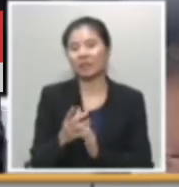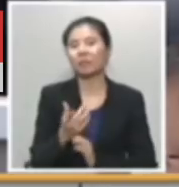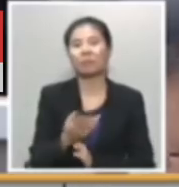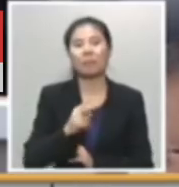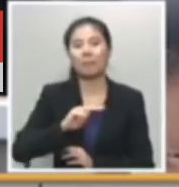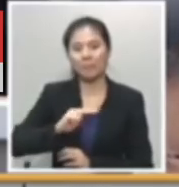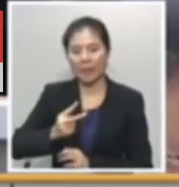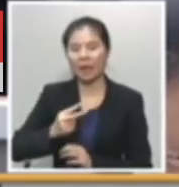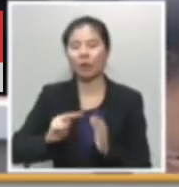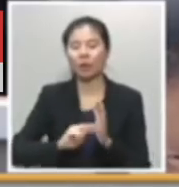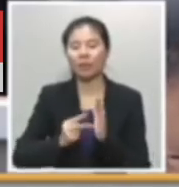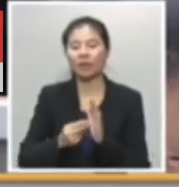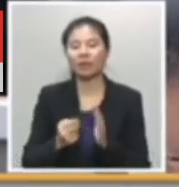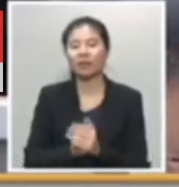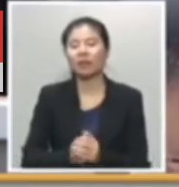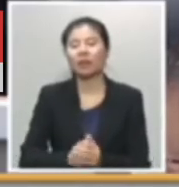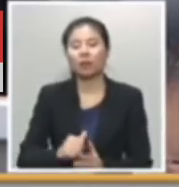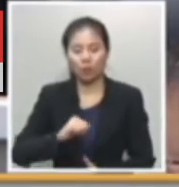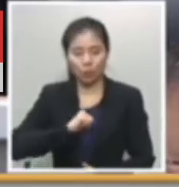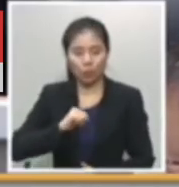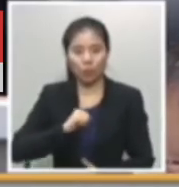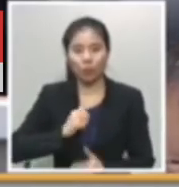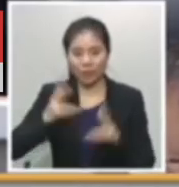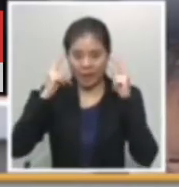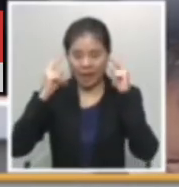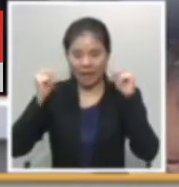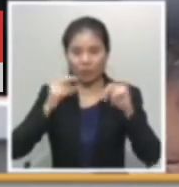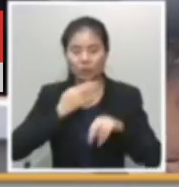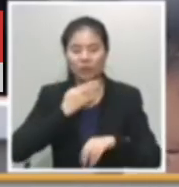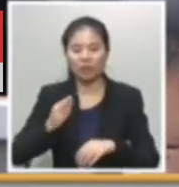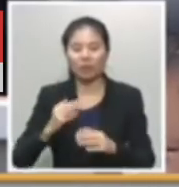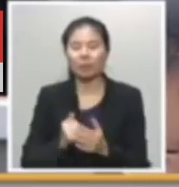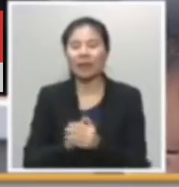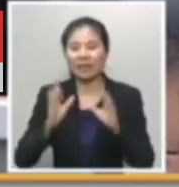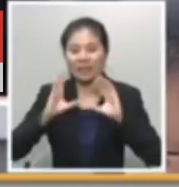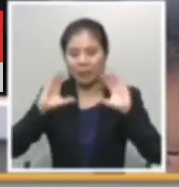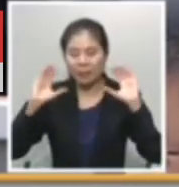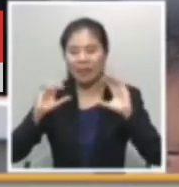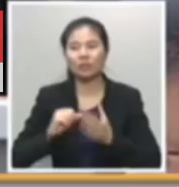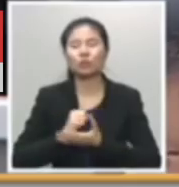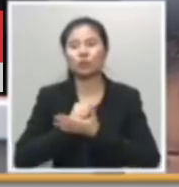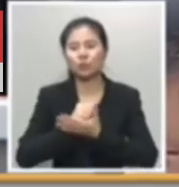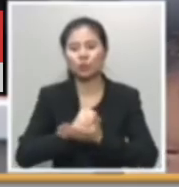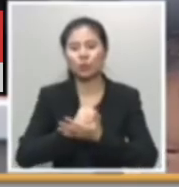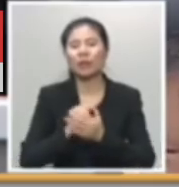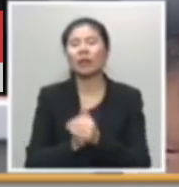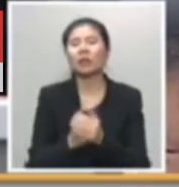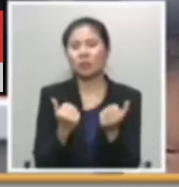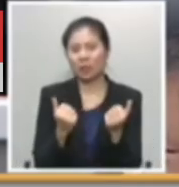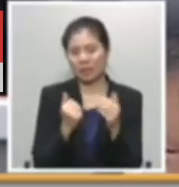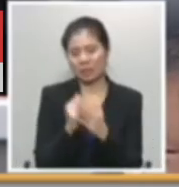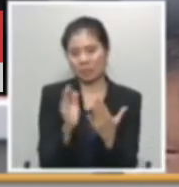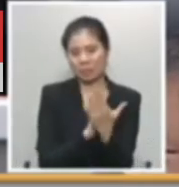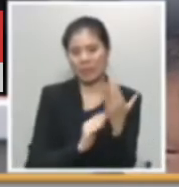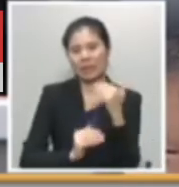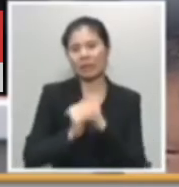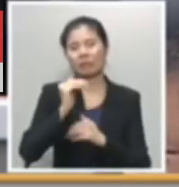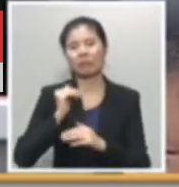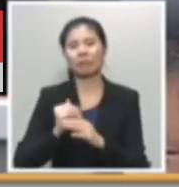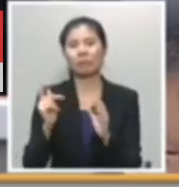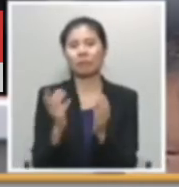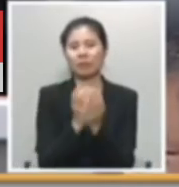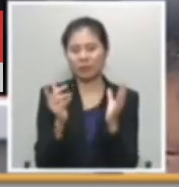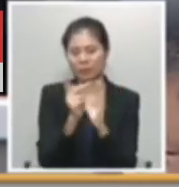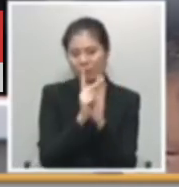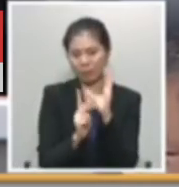แล้วก็กูเป็นนายกตลอดการรัฐบาลเอื้อเผด็จการบ้านเมืองสุดถอยหลังนะรัฐธรรมนูญฉบับนี้เอื้อเ